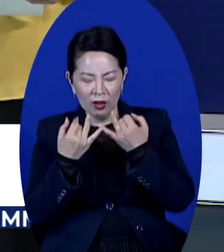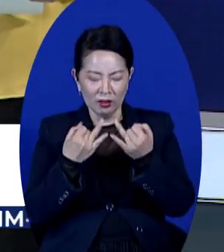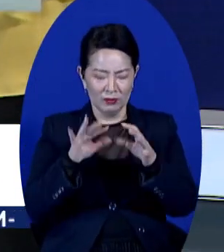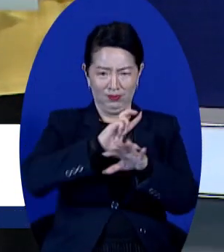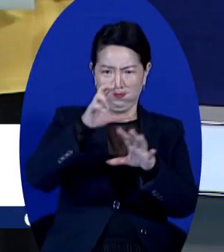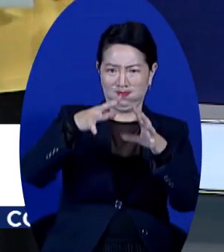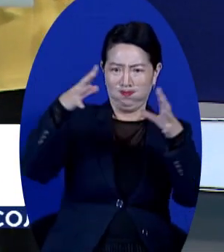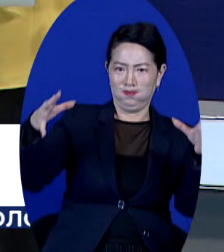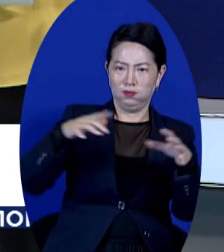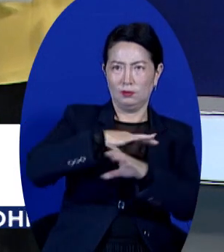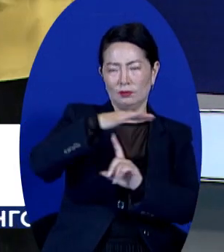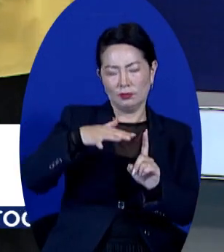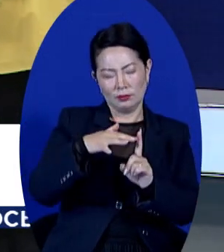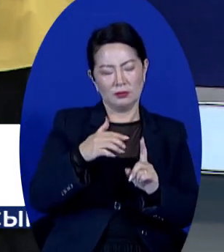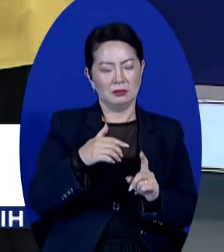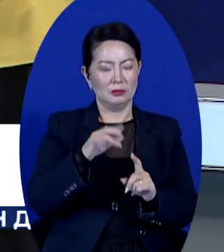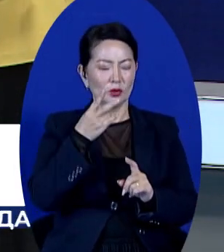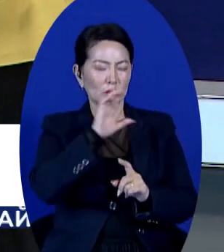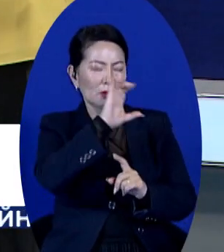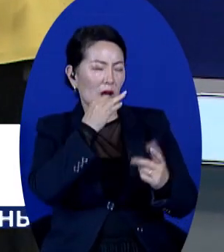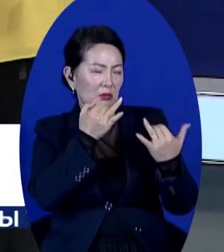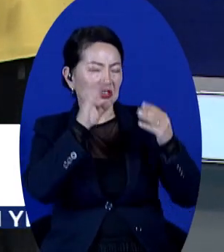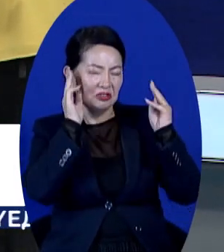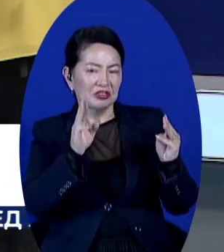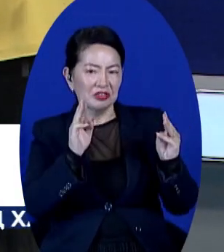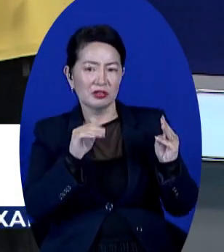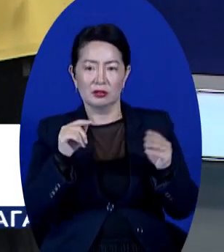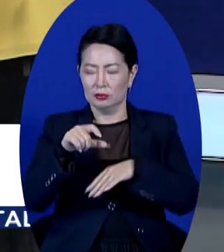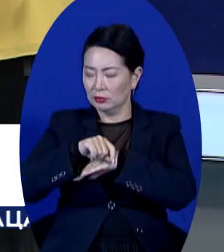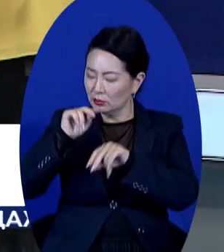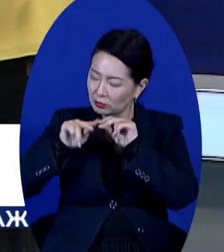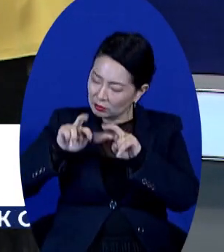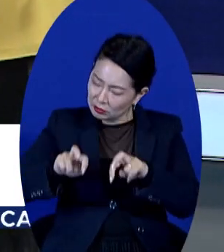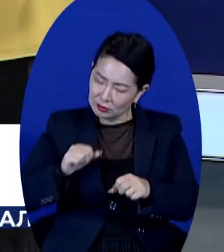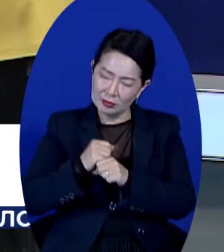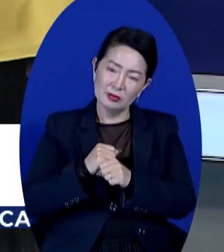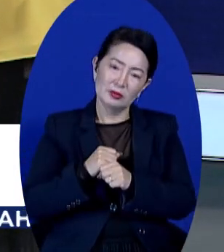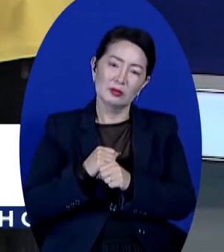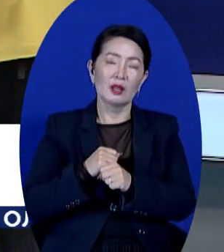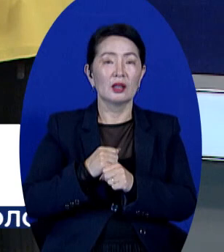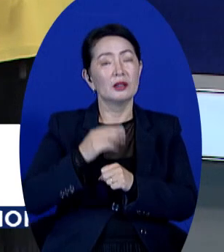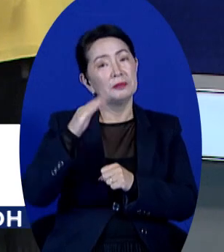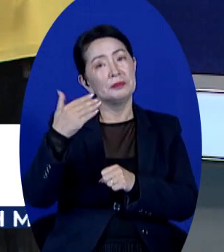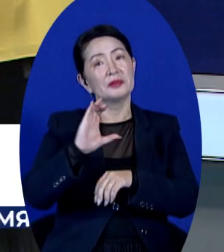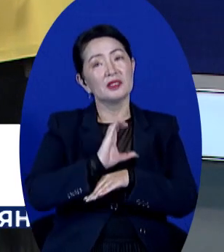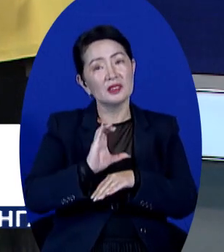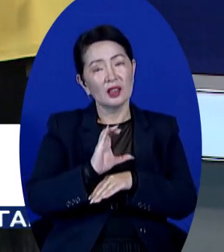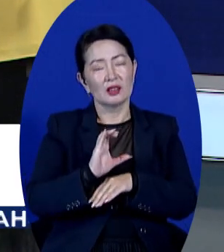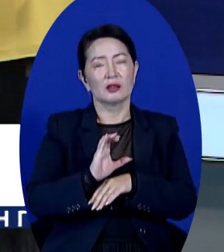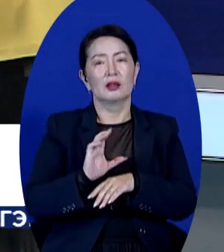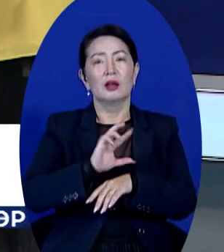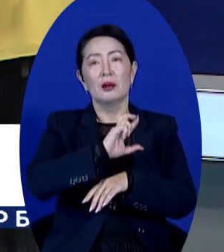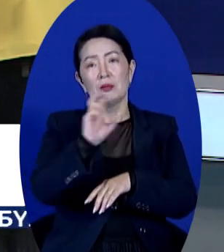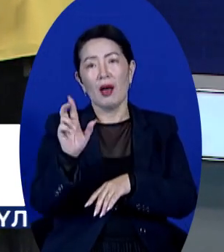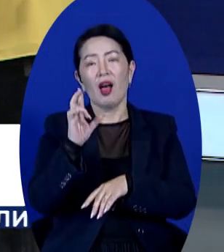асуудлыг нэгдсэн үндэсний байгууллагатай хамтар шийдвэрлэж, мэрэгжлийн шинжээч судлаачдын баг гарган ажилуулж, за цаашлаад цэлэг мөрөн байгаль нуурын